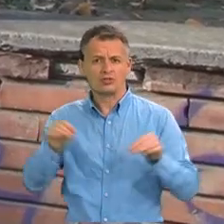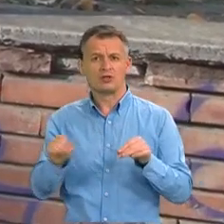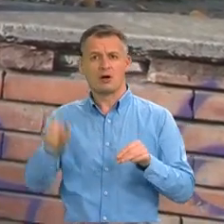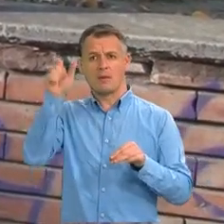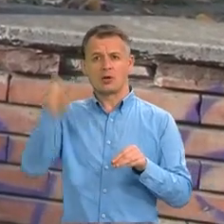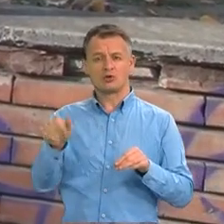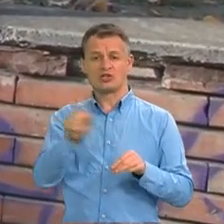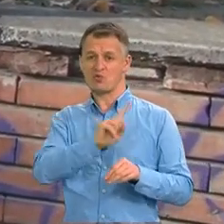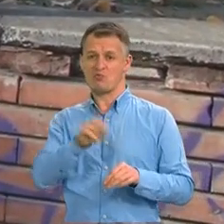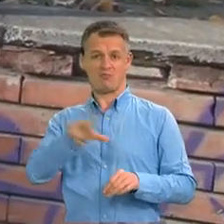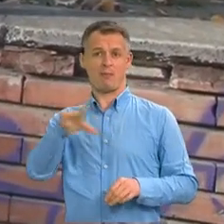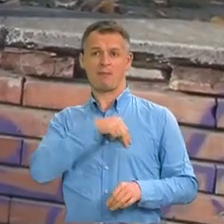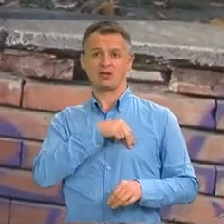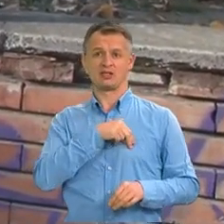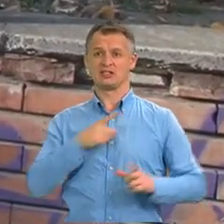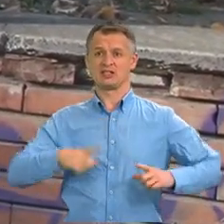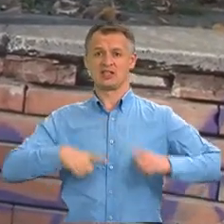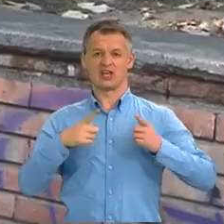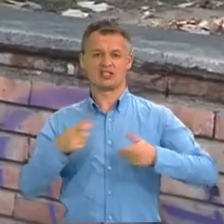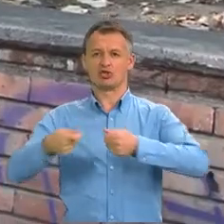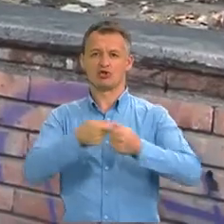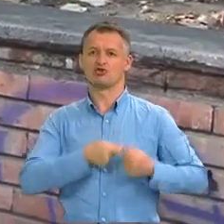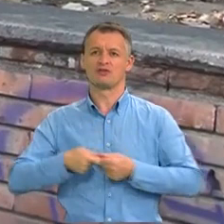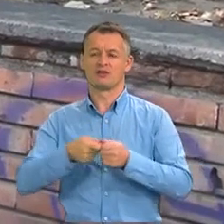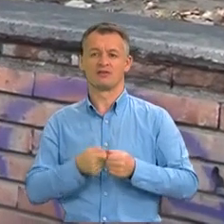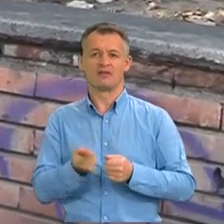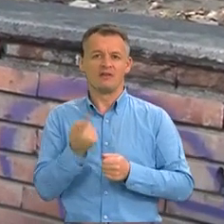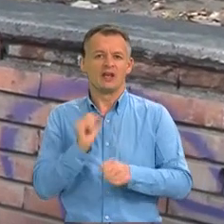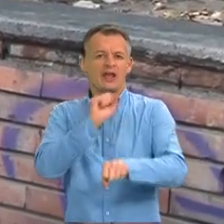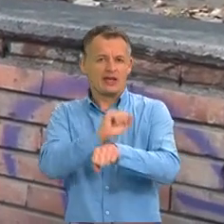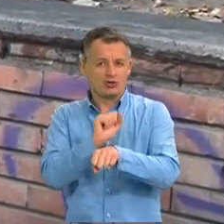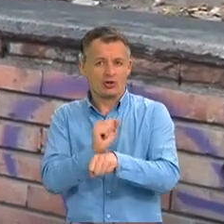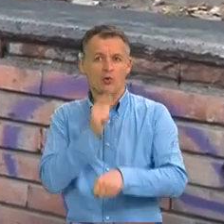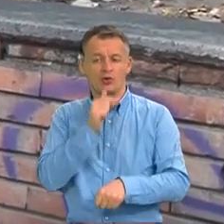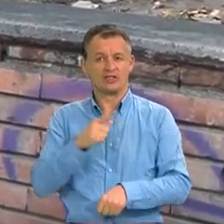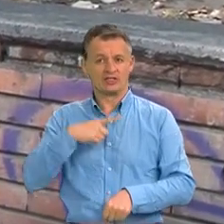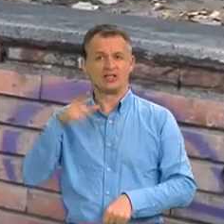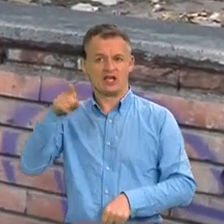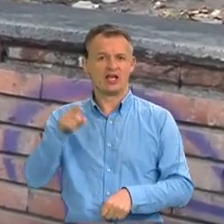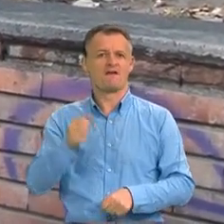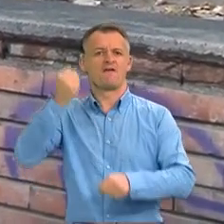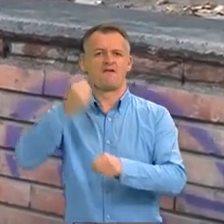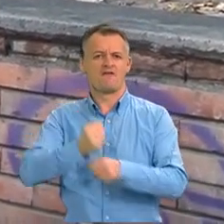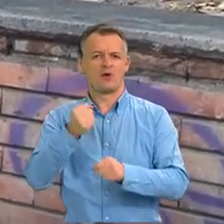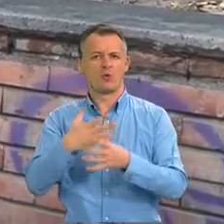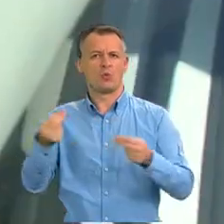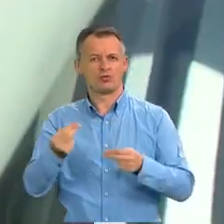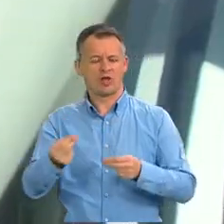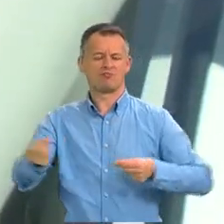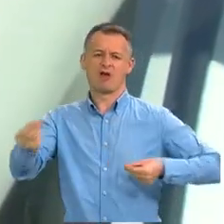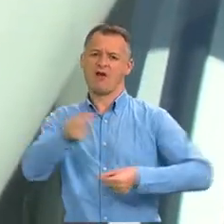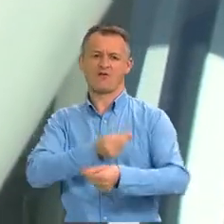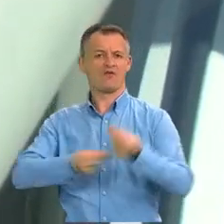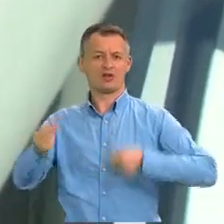nu merită să trăiască în societate. Din penitenciar, de pe unde sunt ei, fac multe traficuri.